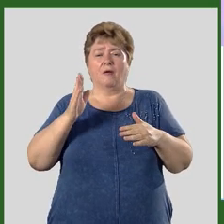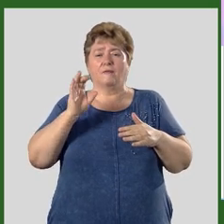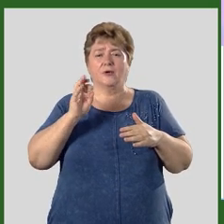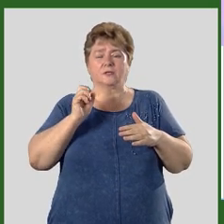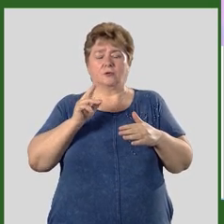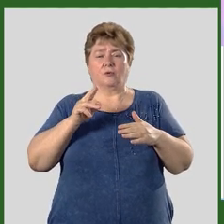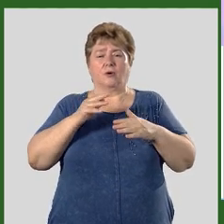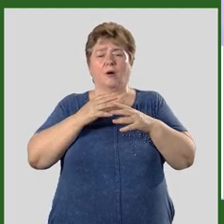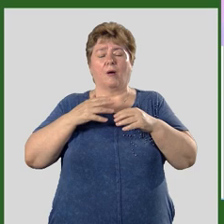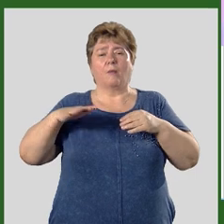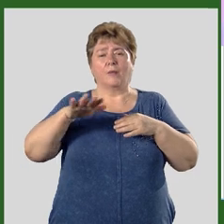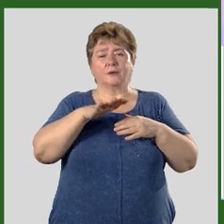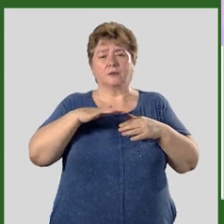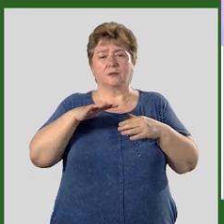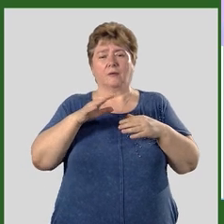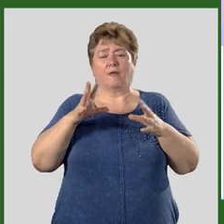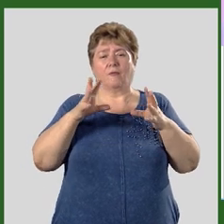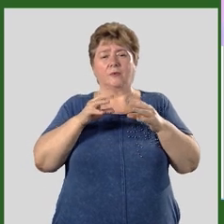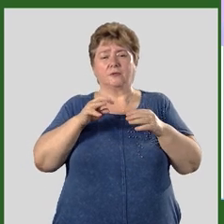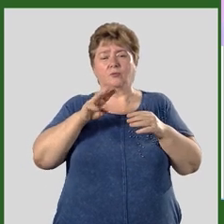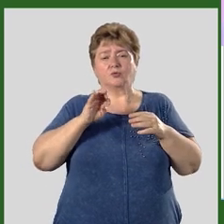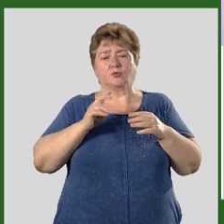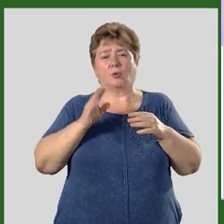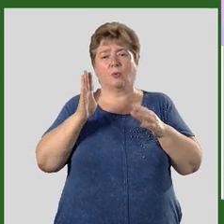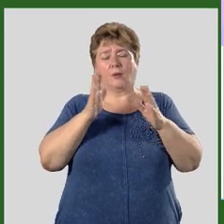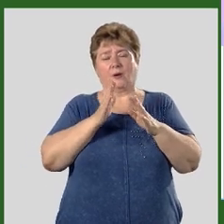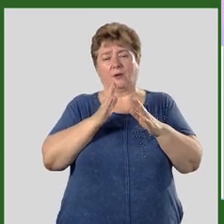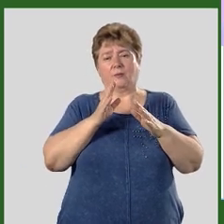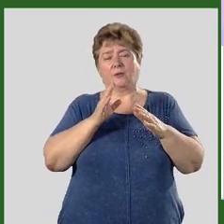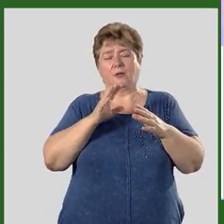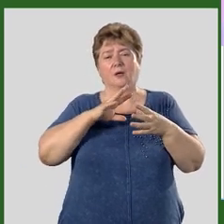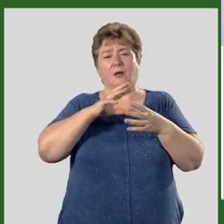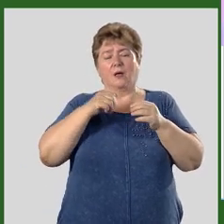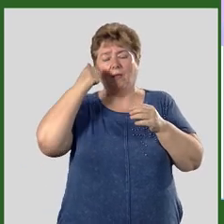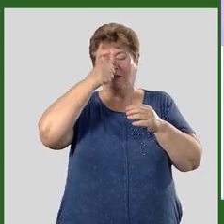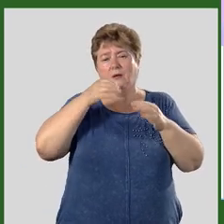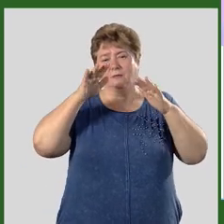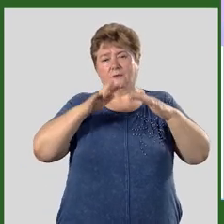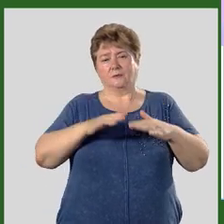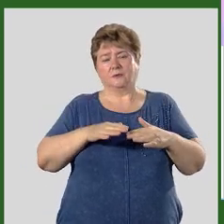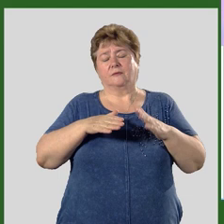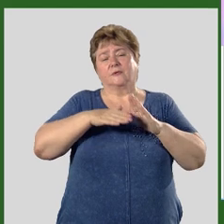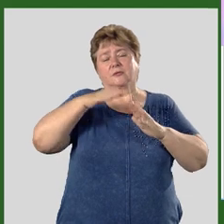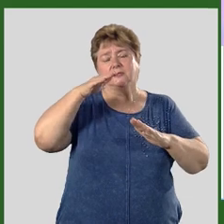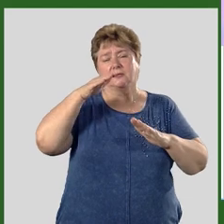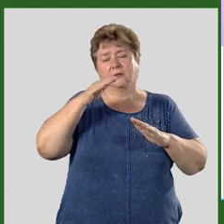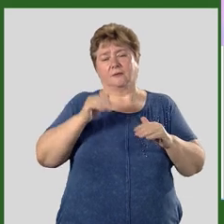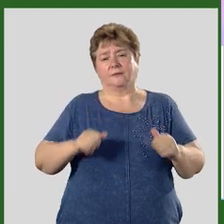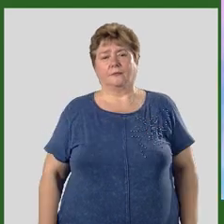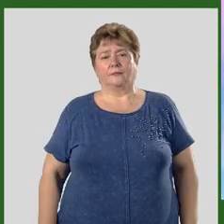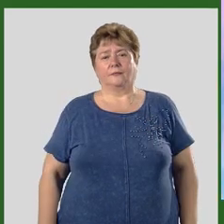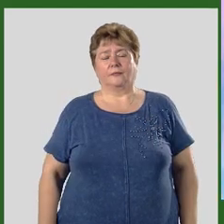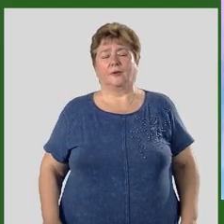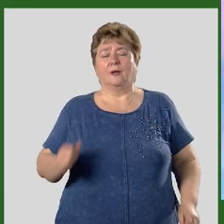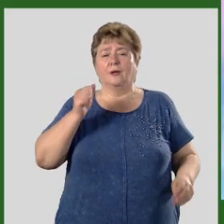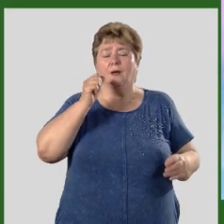востоке материков, в областях с муссонным климатом, годовое количество осадков возрастает.